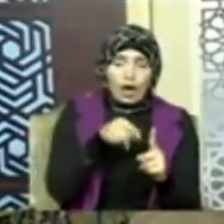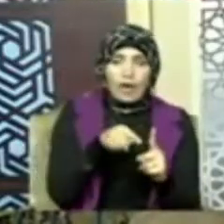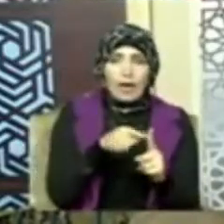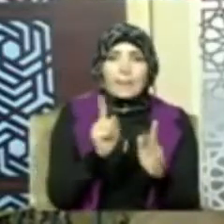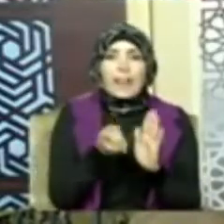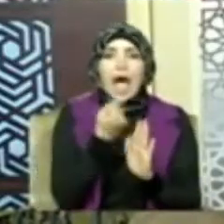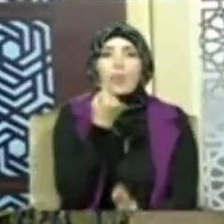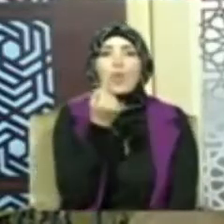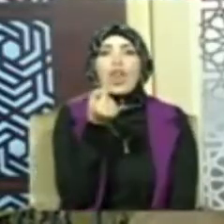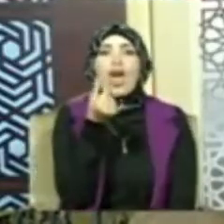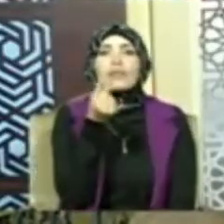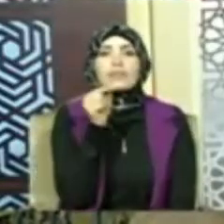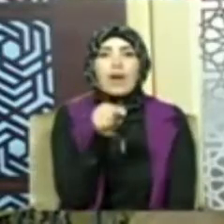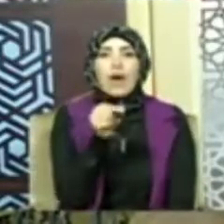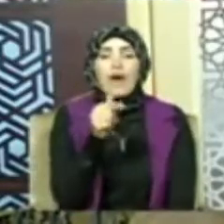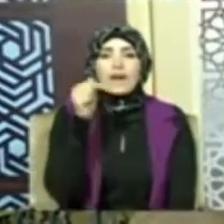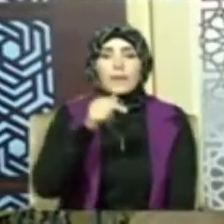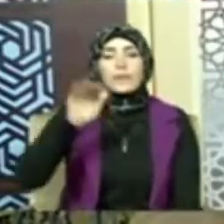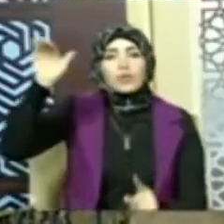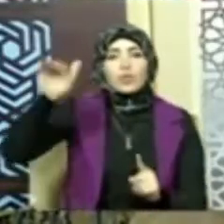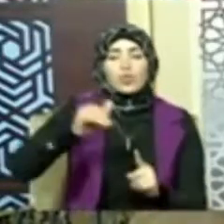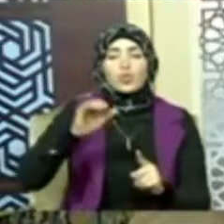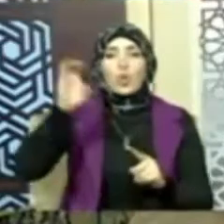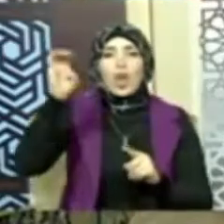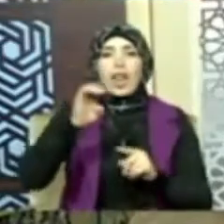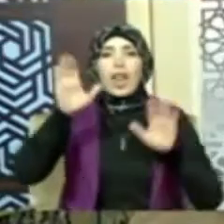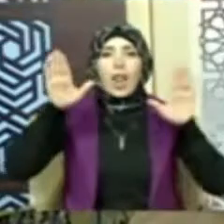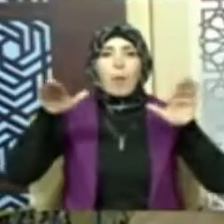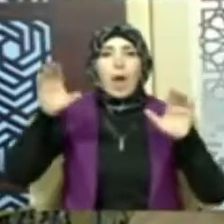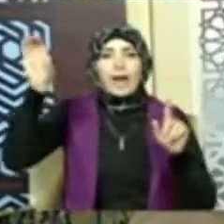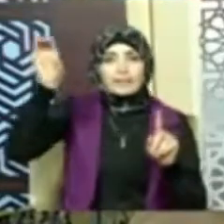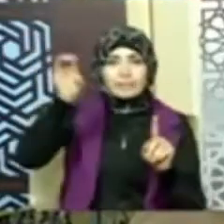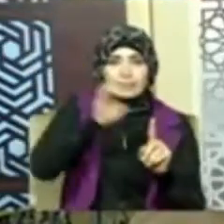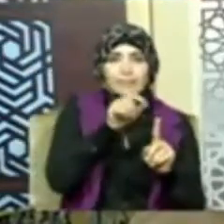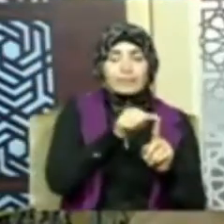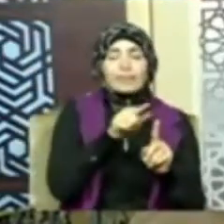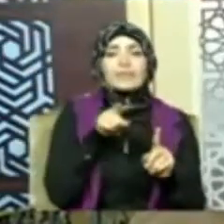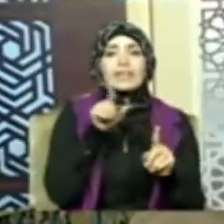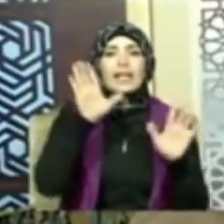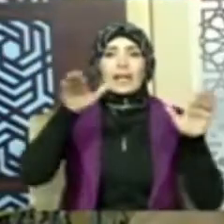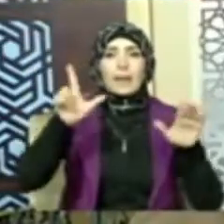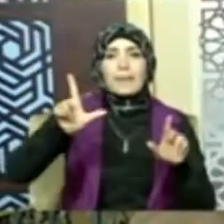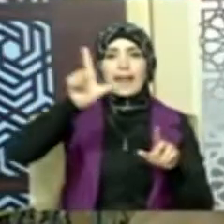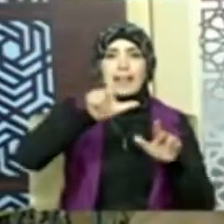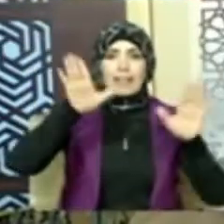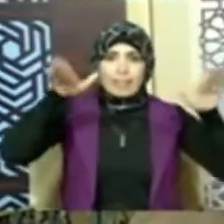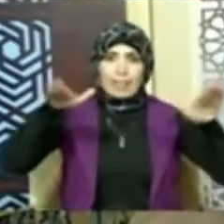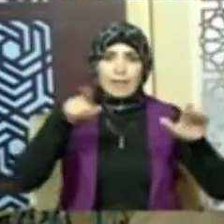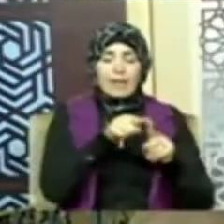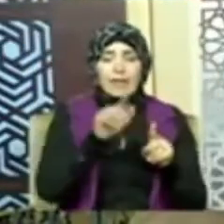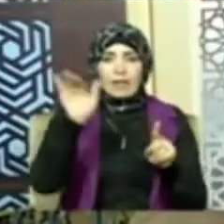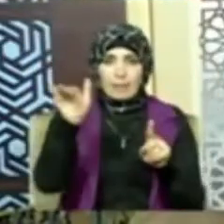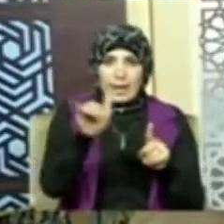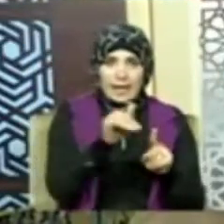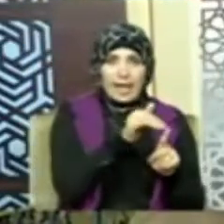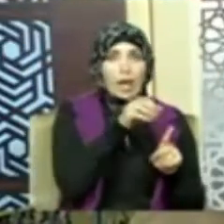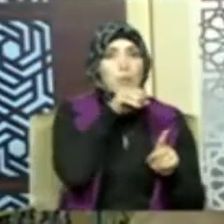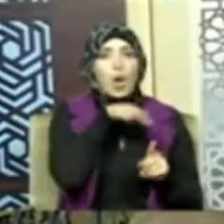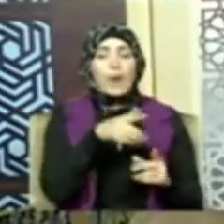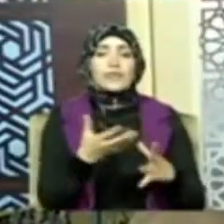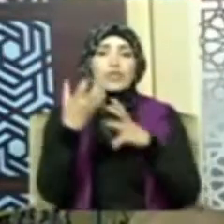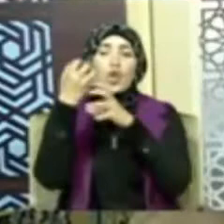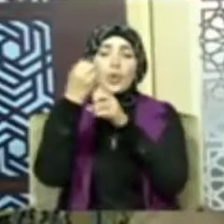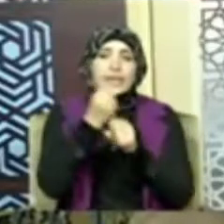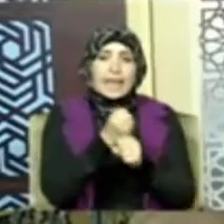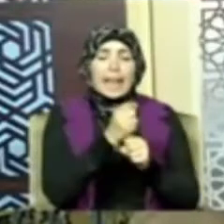لحظة من نزول الوحي، عندما عاد النبي صلى الله عليه وسلم إلى السيدة